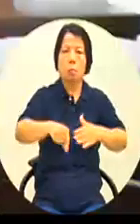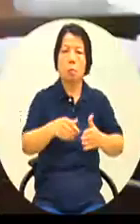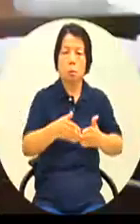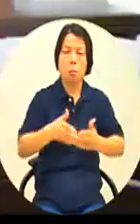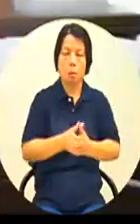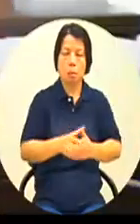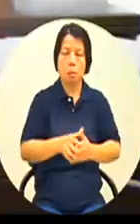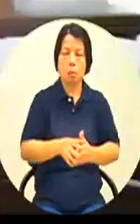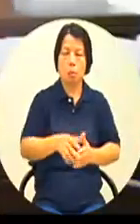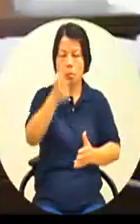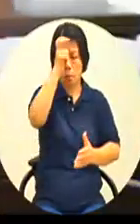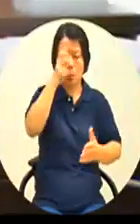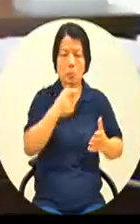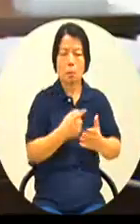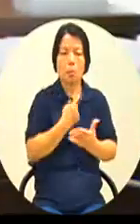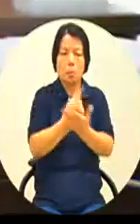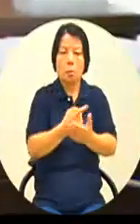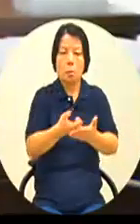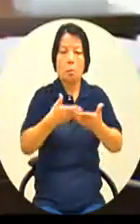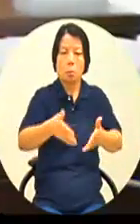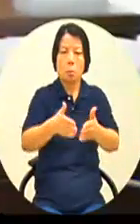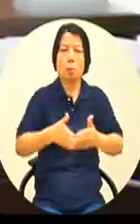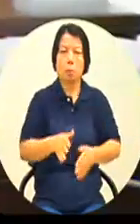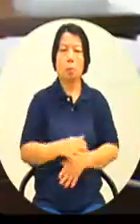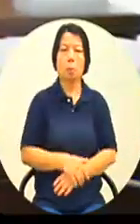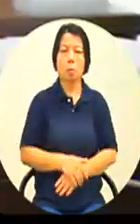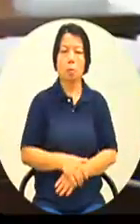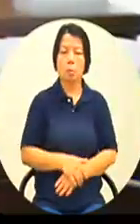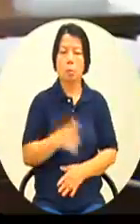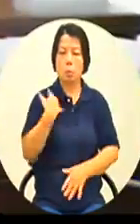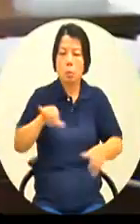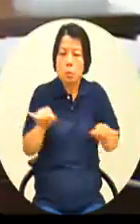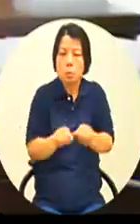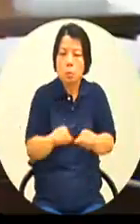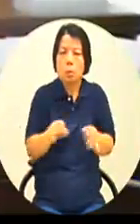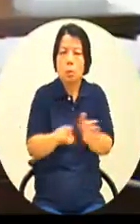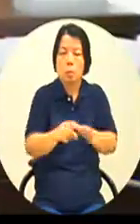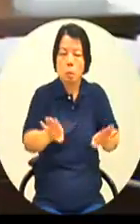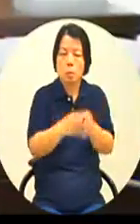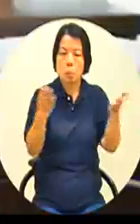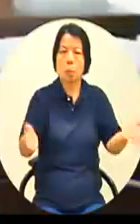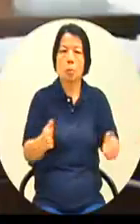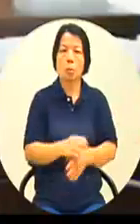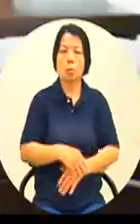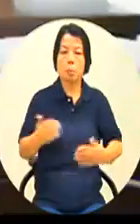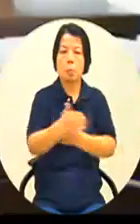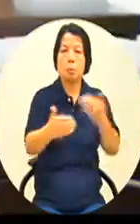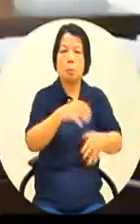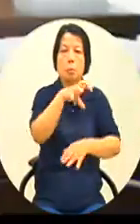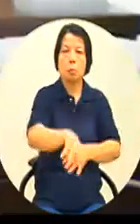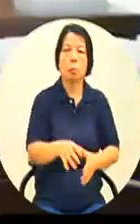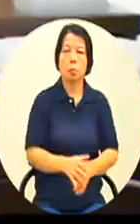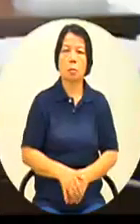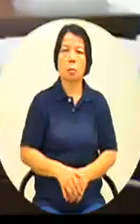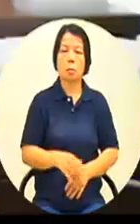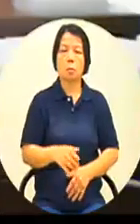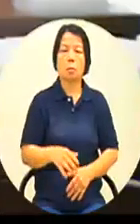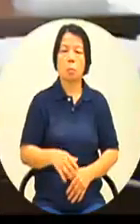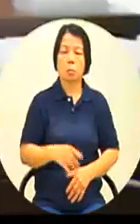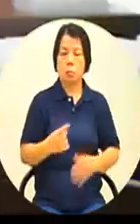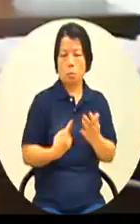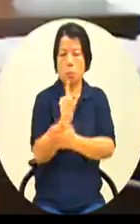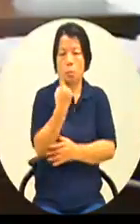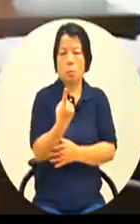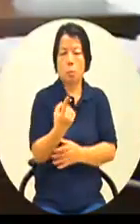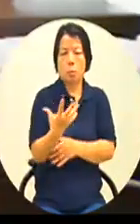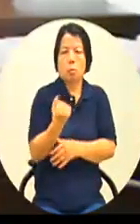其中一个角色。所以严重的错误是刚开始的时候 交通局成为了唯一一个角色，那